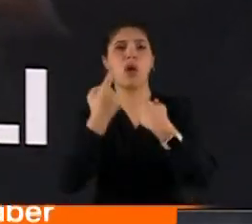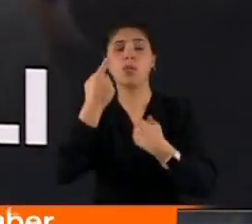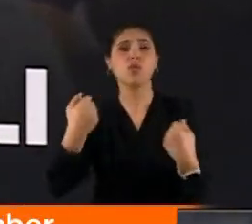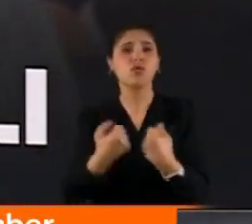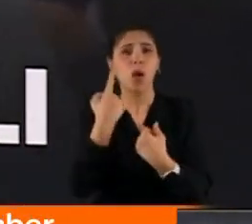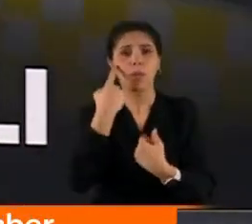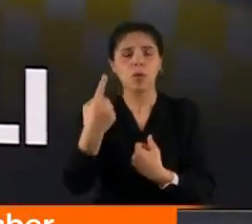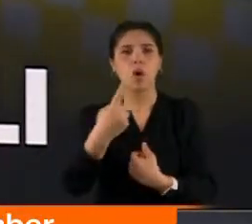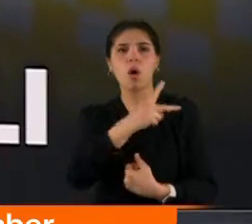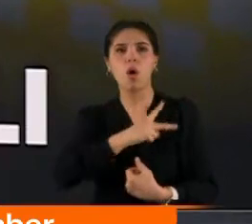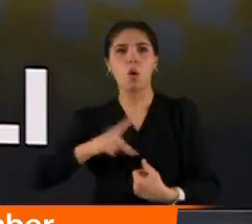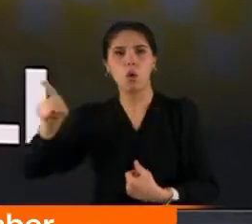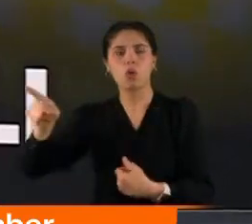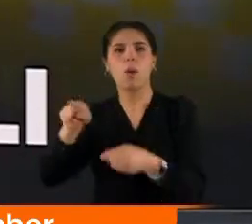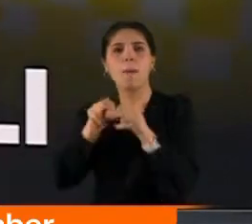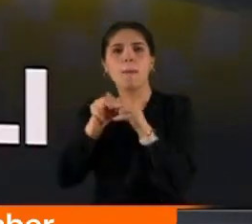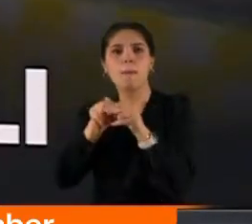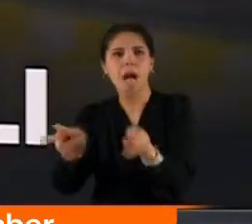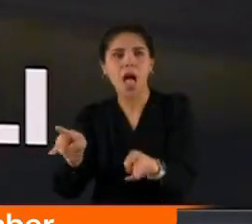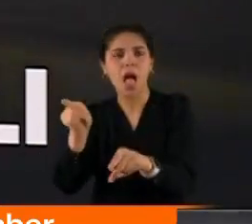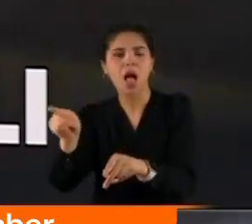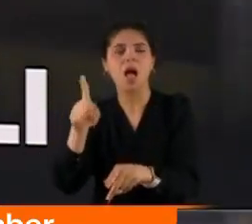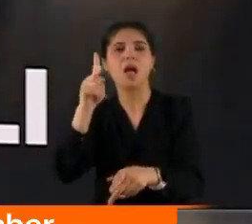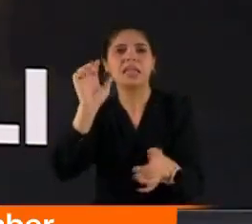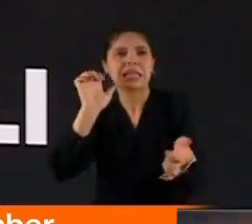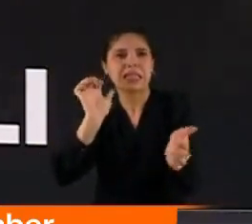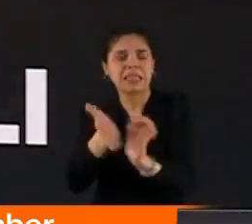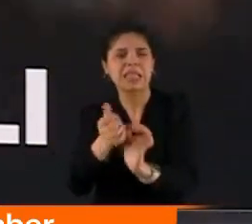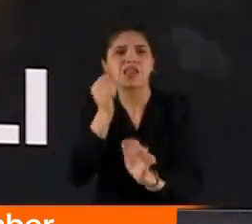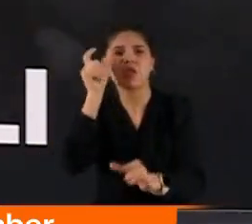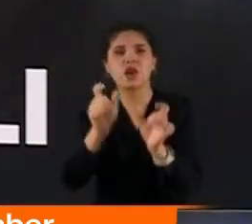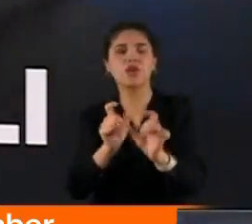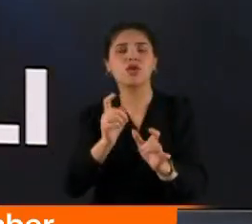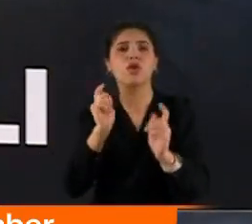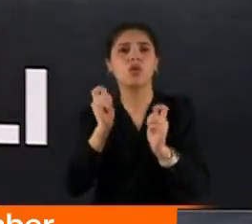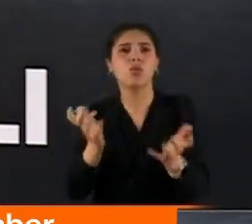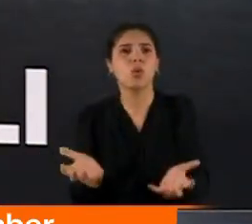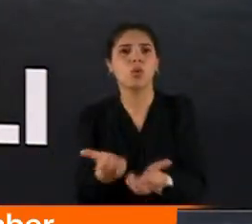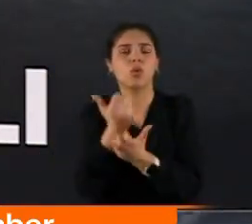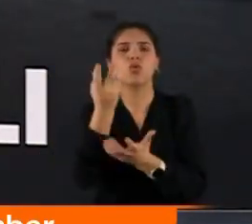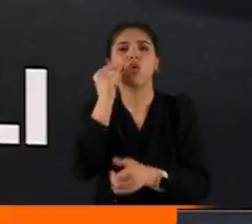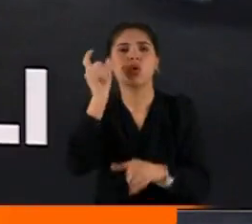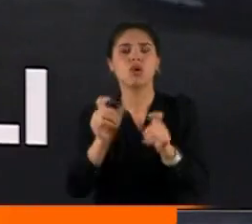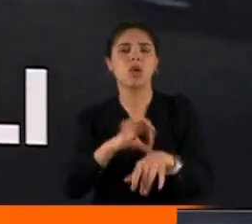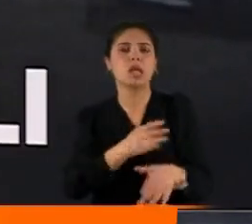şiddetiyle otobüsün körüğü koptu. İki aracın arasında sıkışanlar güçlükle kurtarıldı. Onlarca kişi de hastanelik